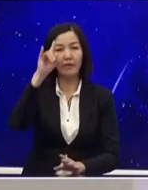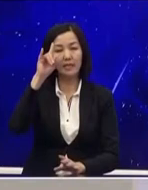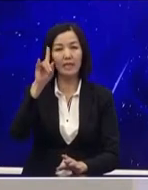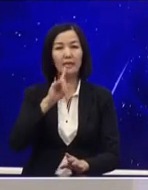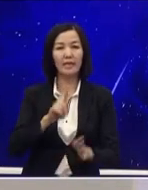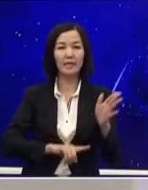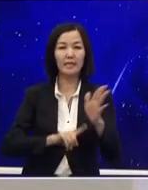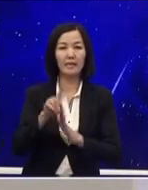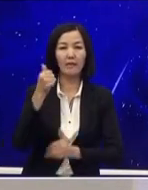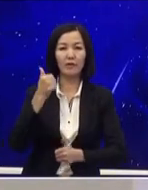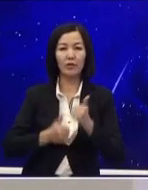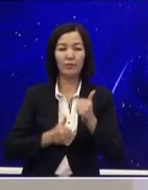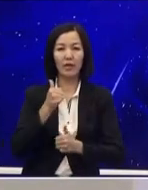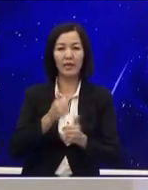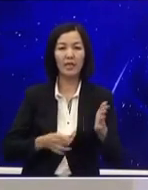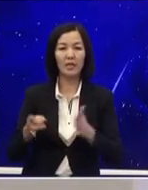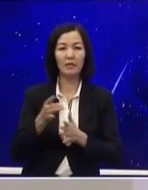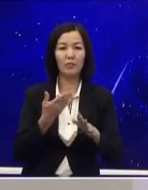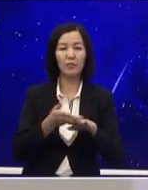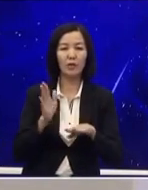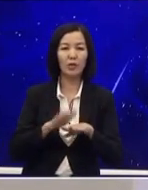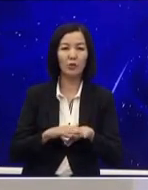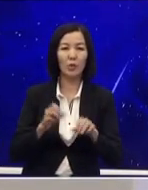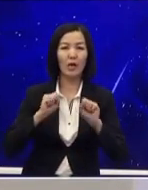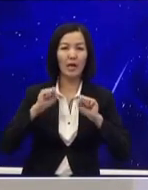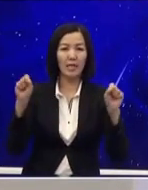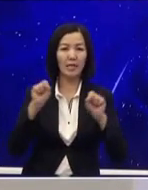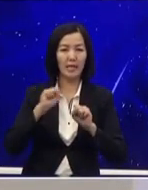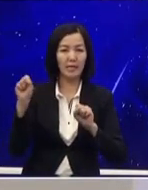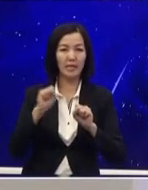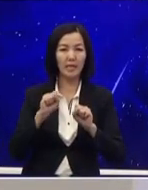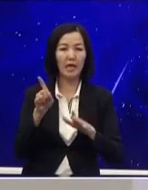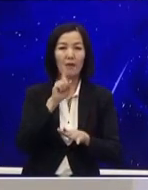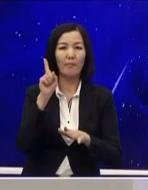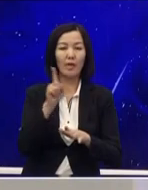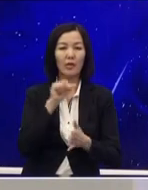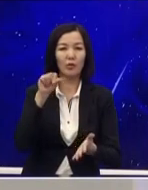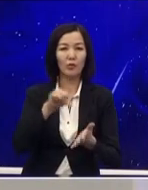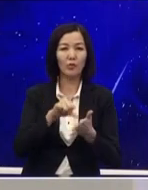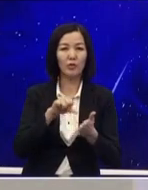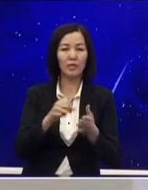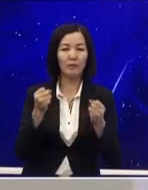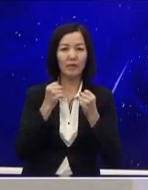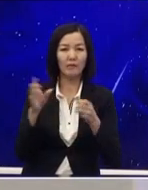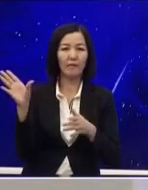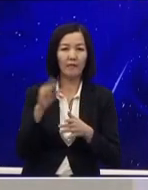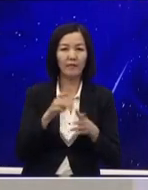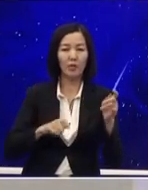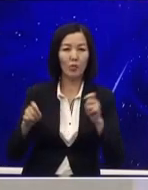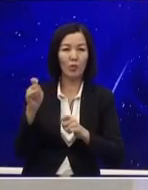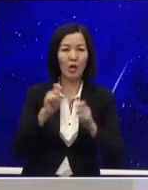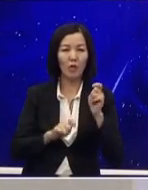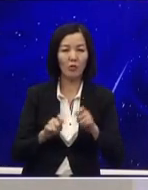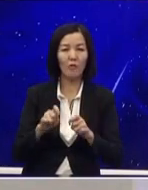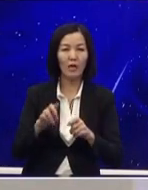В Казахстане стартовал чемпионат республики по тяжелой атлетике среди молодежи. В нем принимают участие спортсмены со всех